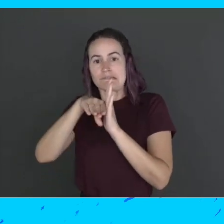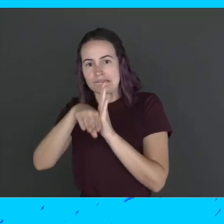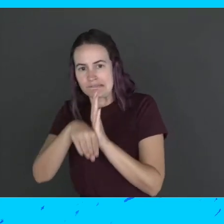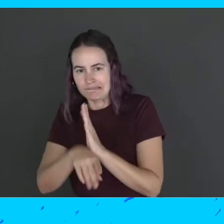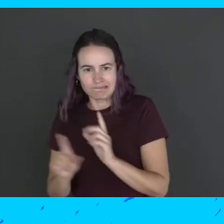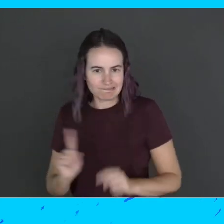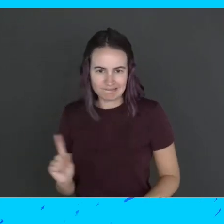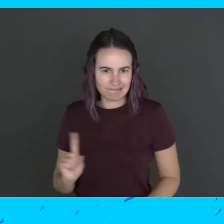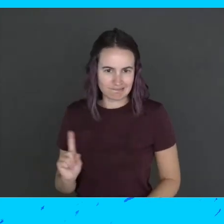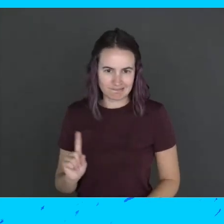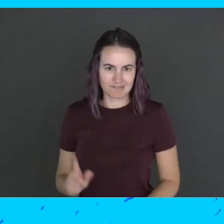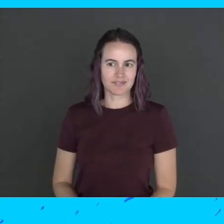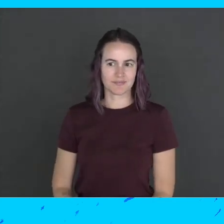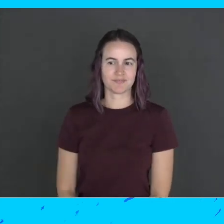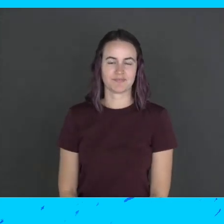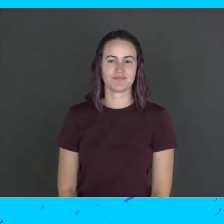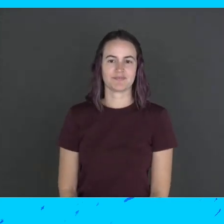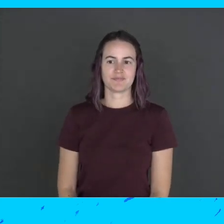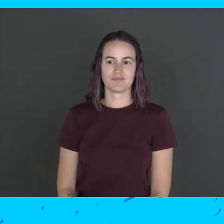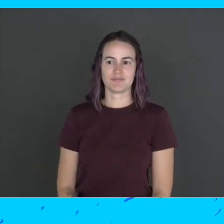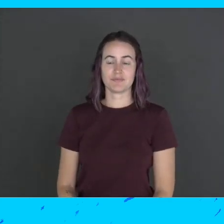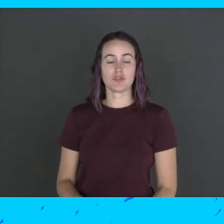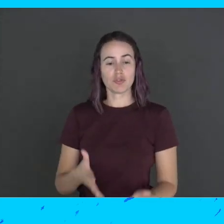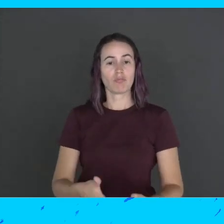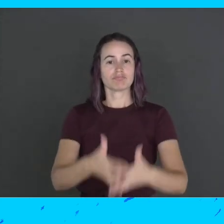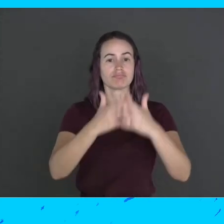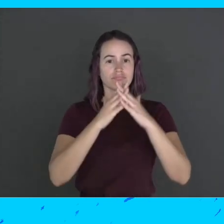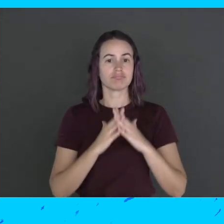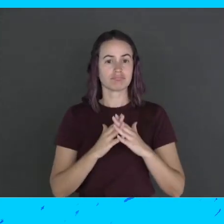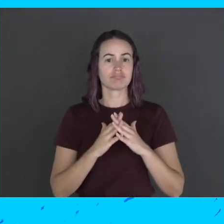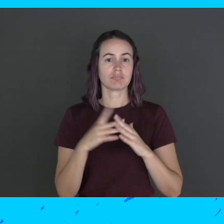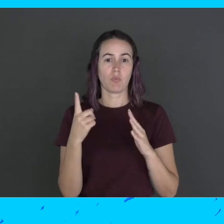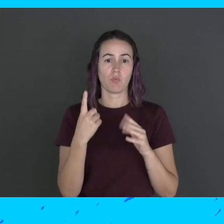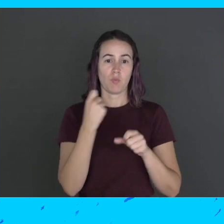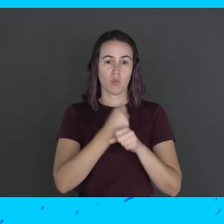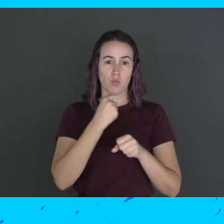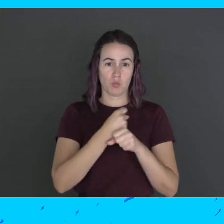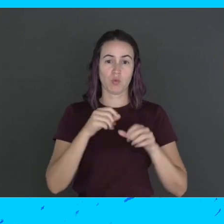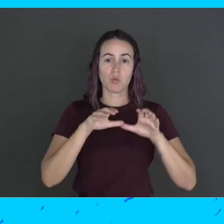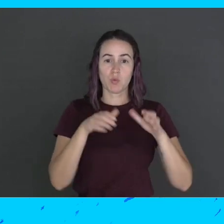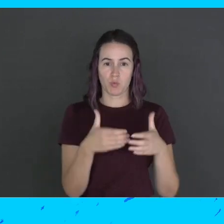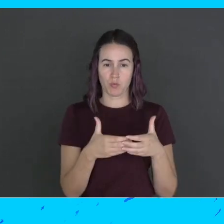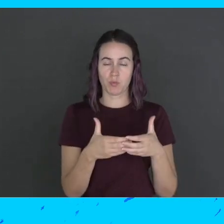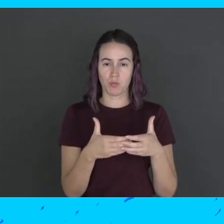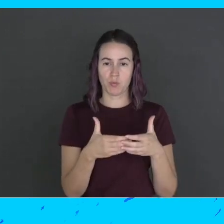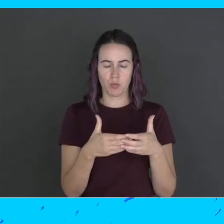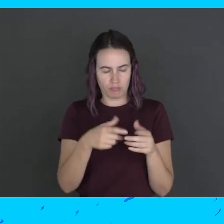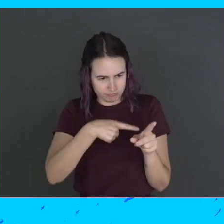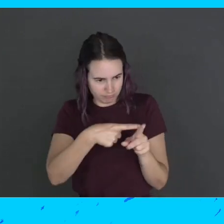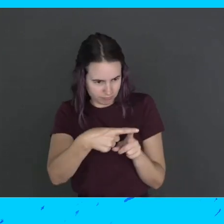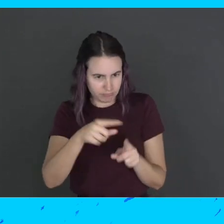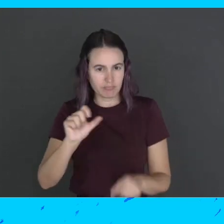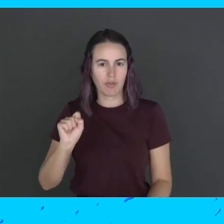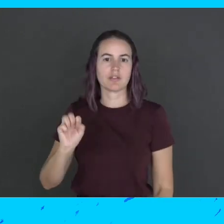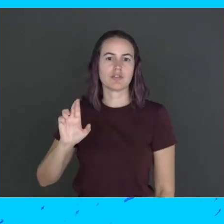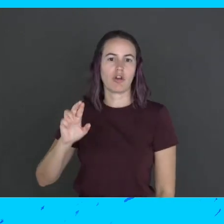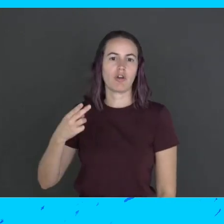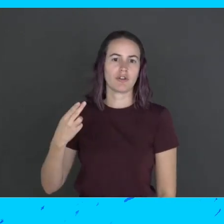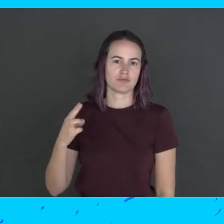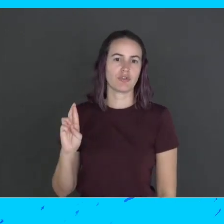Et donc, nous créons des groupes en Inde spécifiquement pour être en contact avec